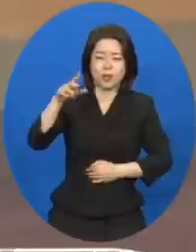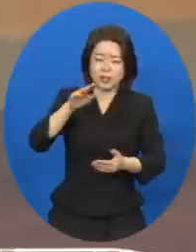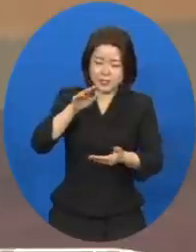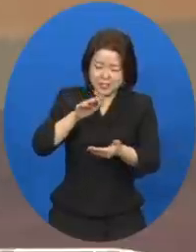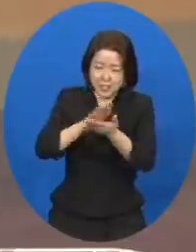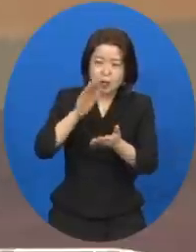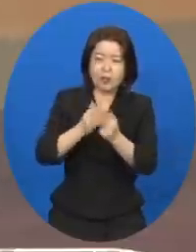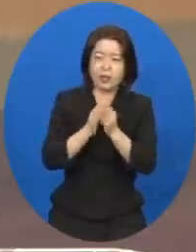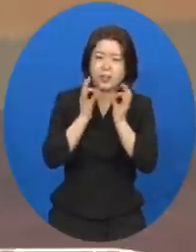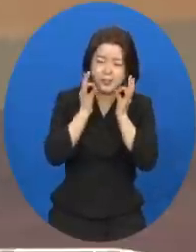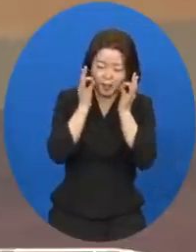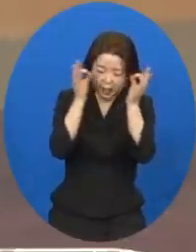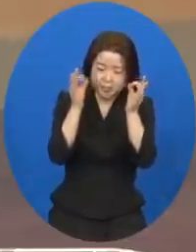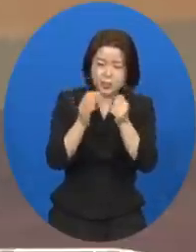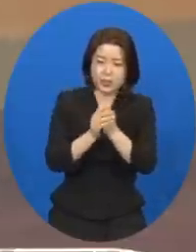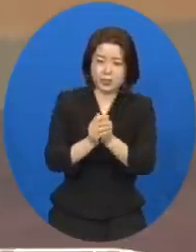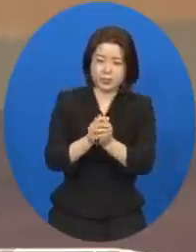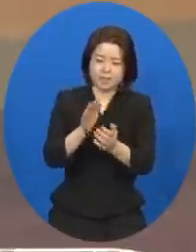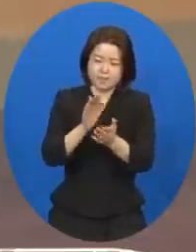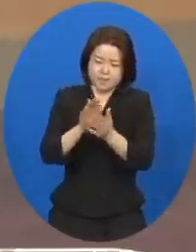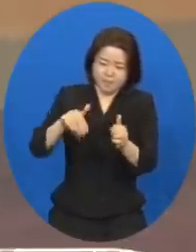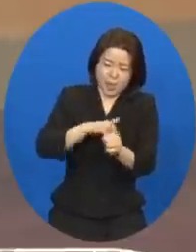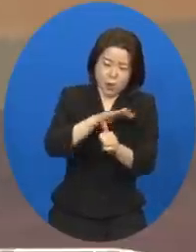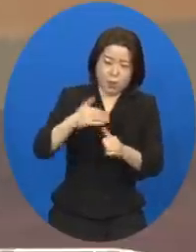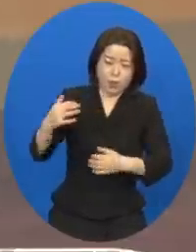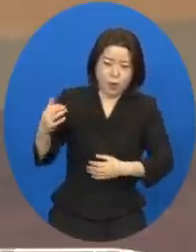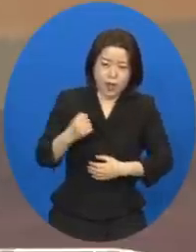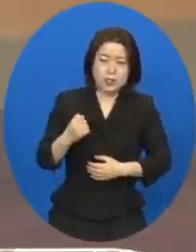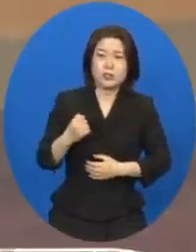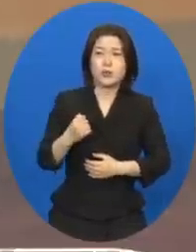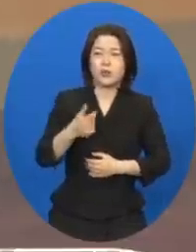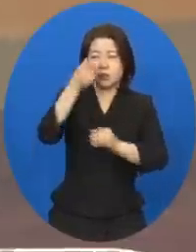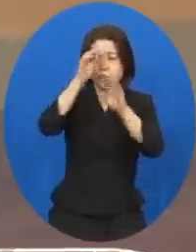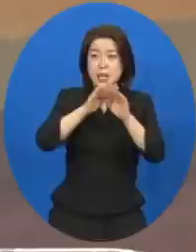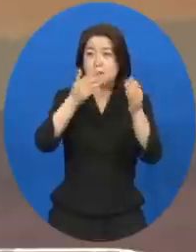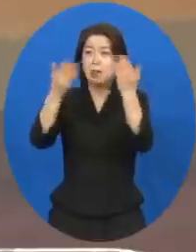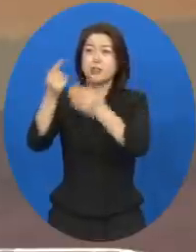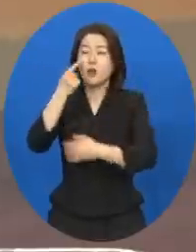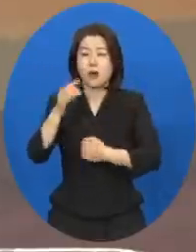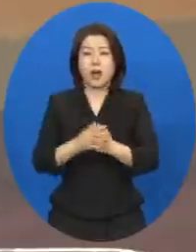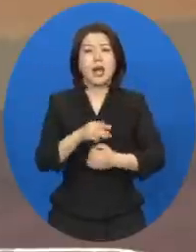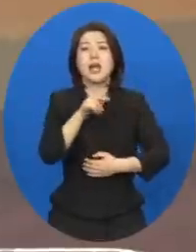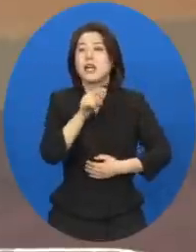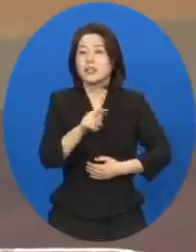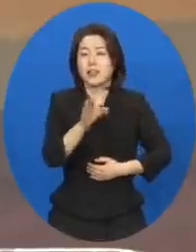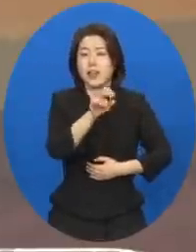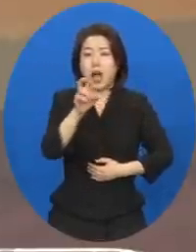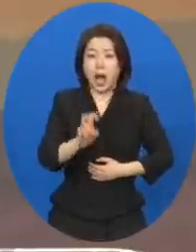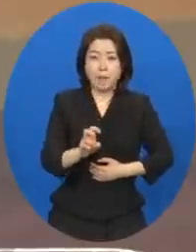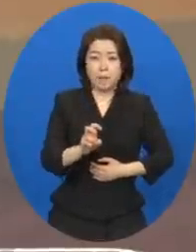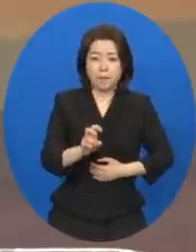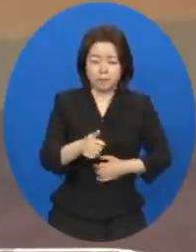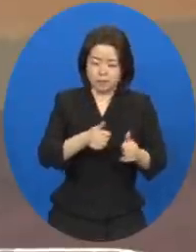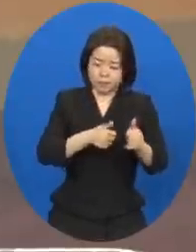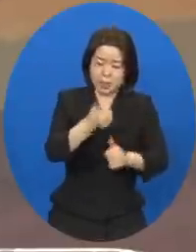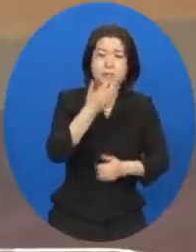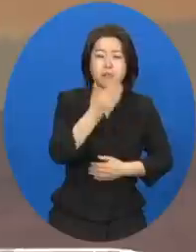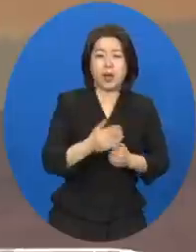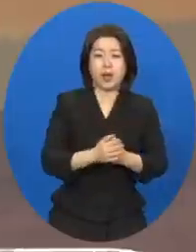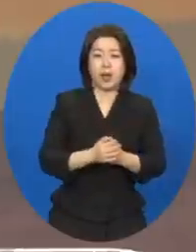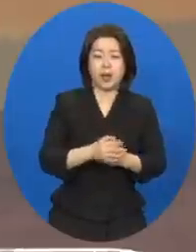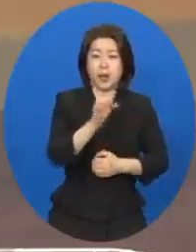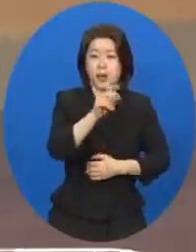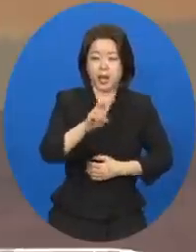뜨겁게 간절하게 열정적으로 예배를 한번 드려보시라. 그게 암을 이기는 방법이란, 암 4기를